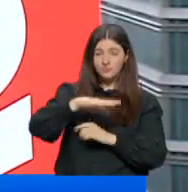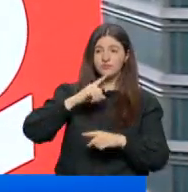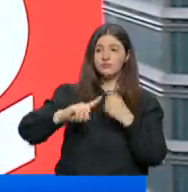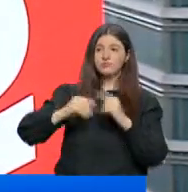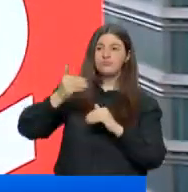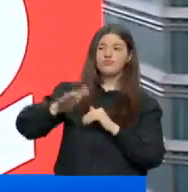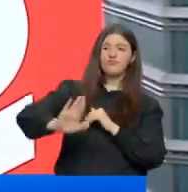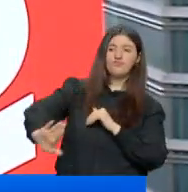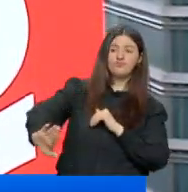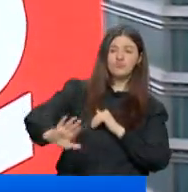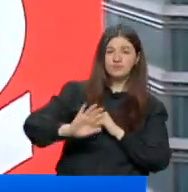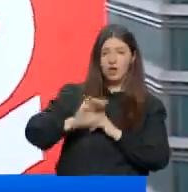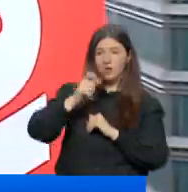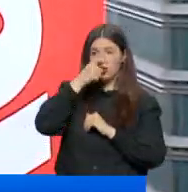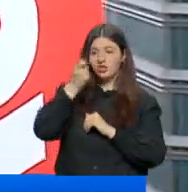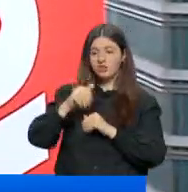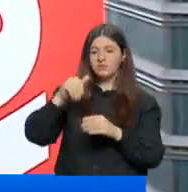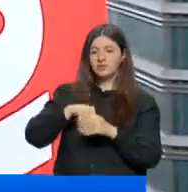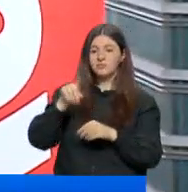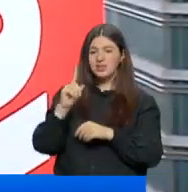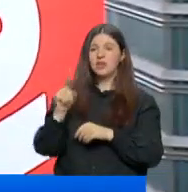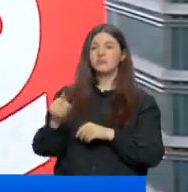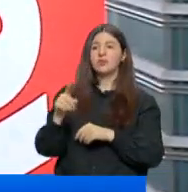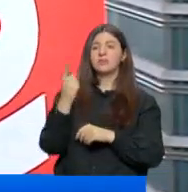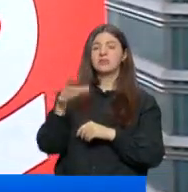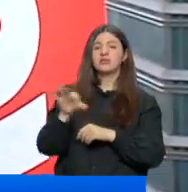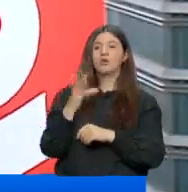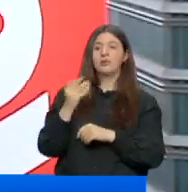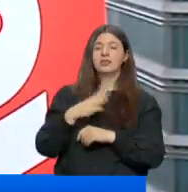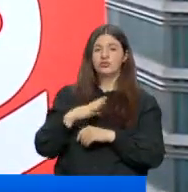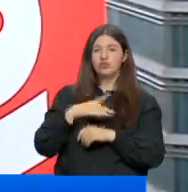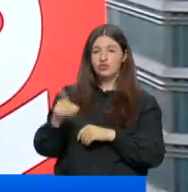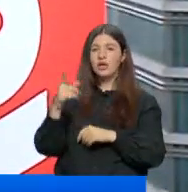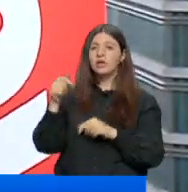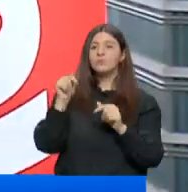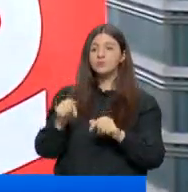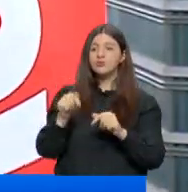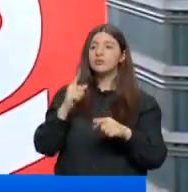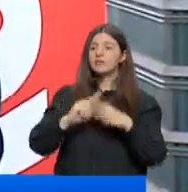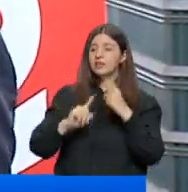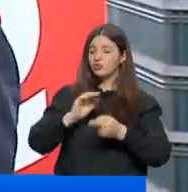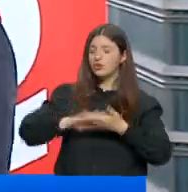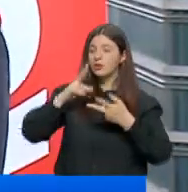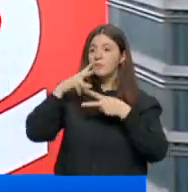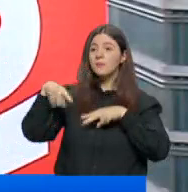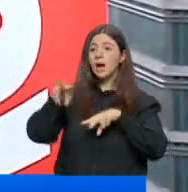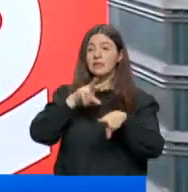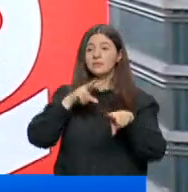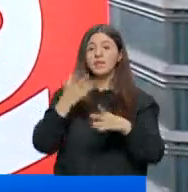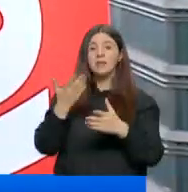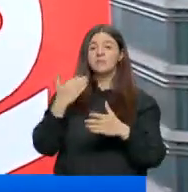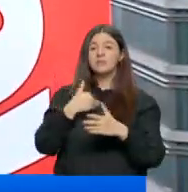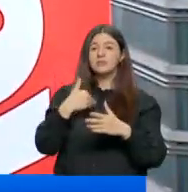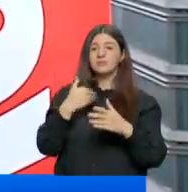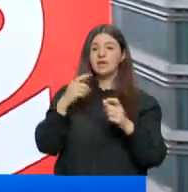siyasetin dışında tutuyor. Türkiye İşçi Partisi bir kere burada bir seçenek olmak istiyor. Yani bu siyaset düzenine baktığınızda hani bizim